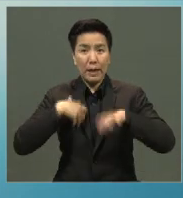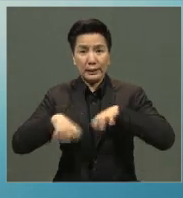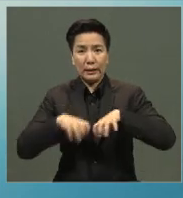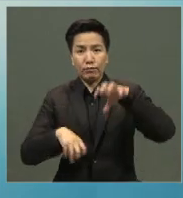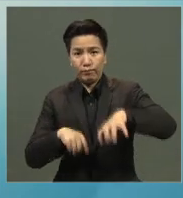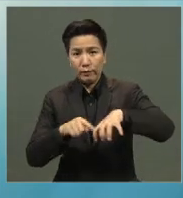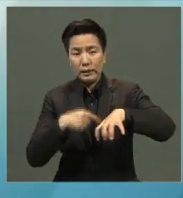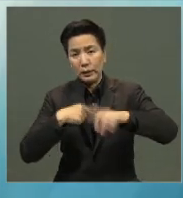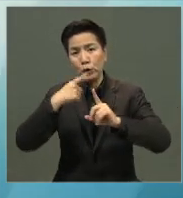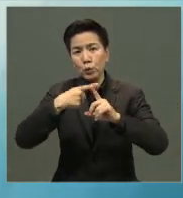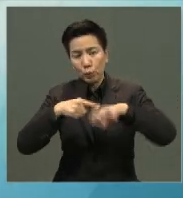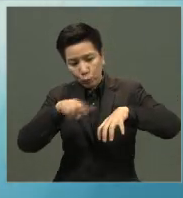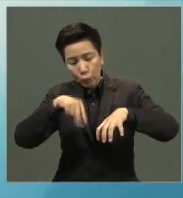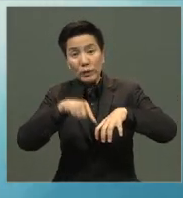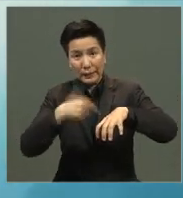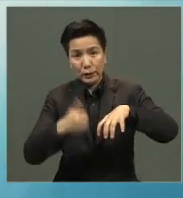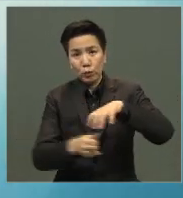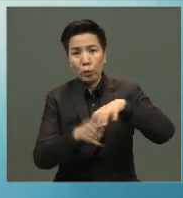รายซึ่งเกิดขึ้นจากการที่รายงานมาจากทางสถานที่กับการที่รัฐจัดให้ทั้ง5